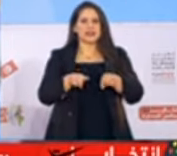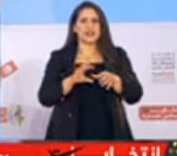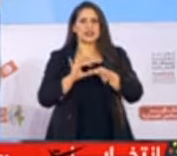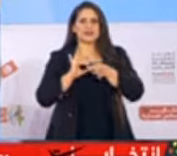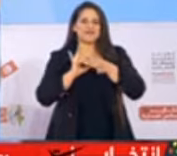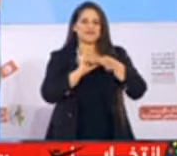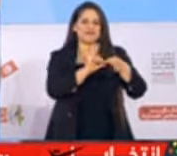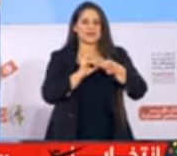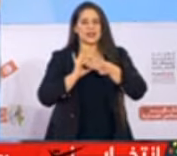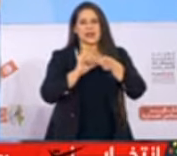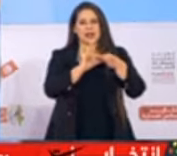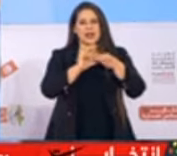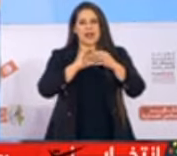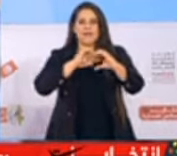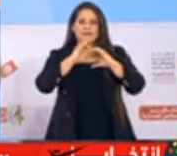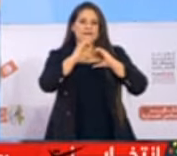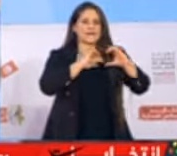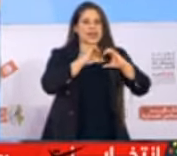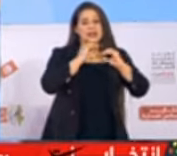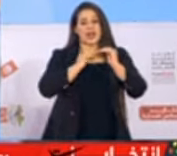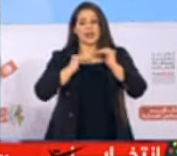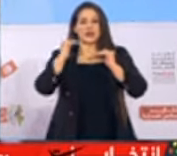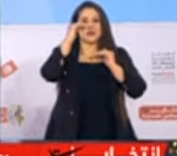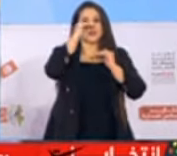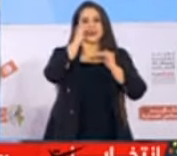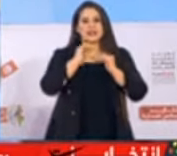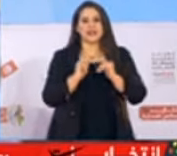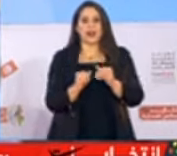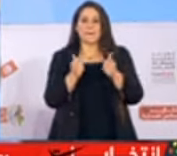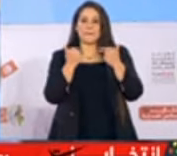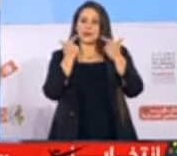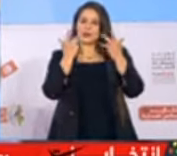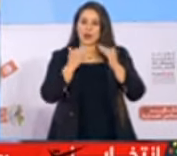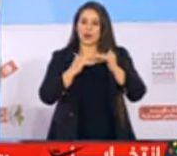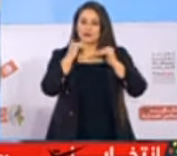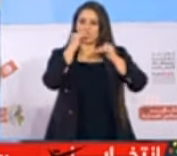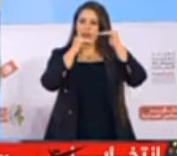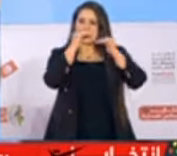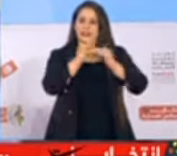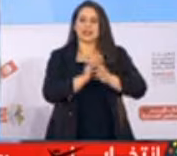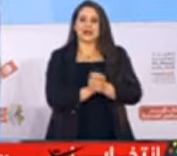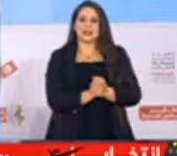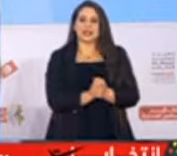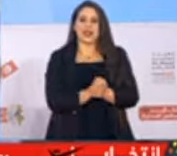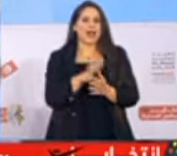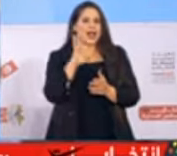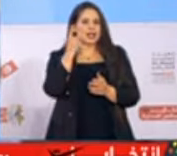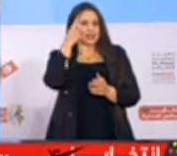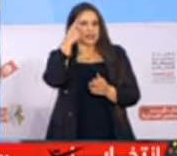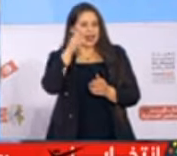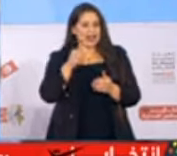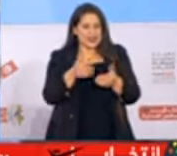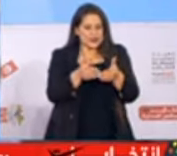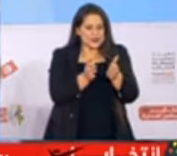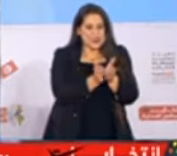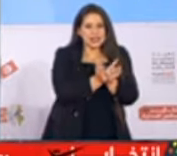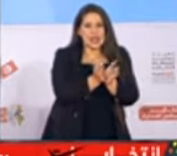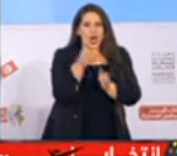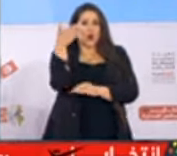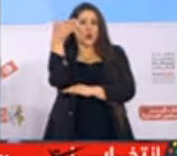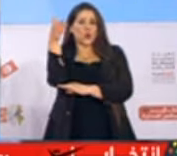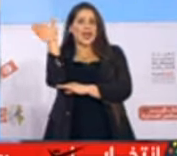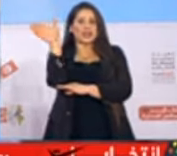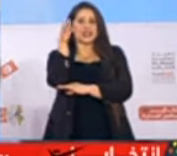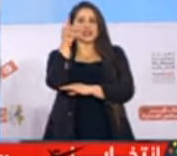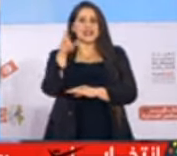هي لابد أن ترتقي إلى مستوى كبير وكبير جدا، لأنه إحنا كمجموعة وطنية